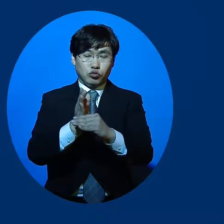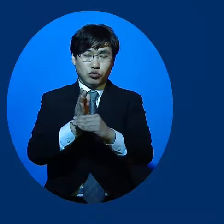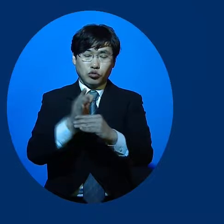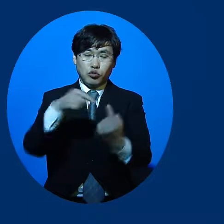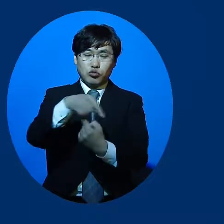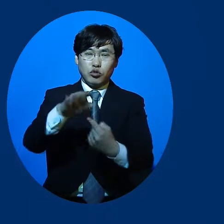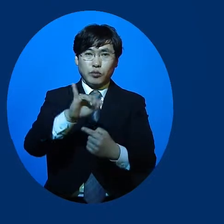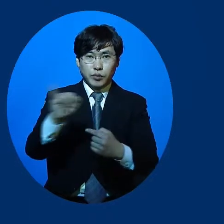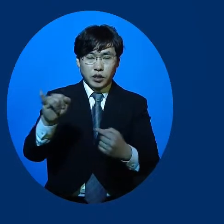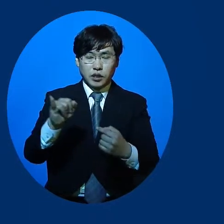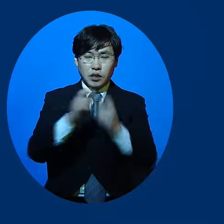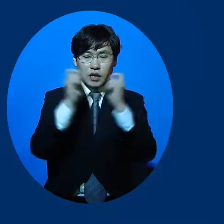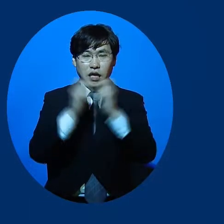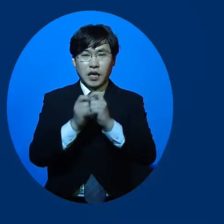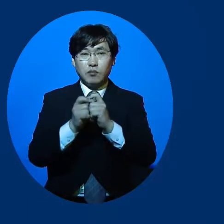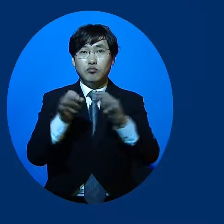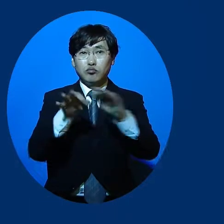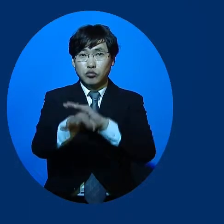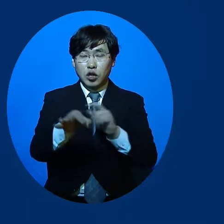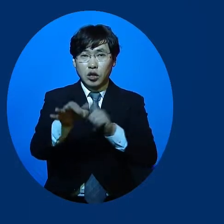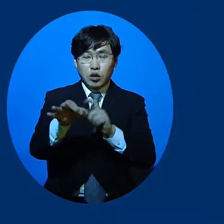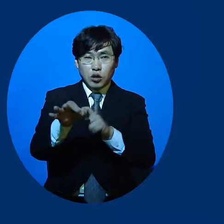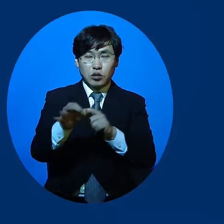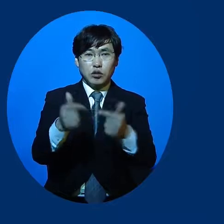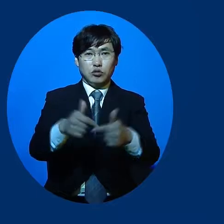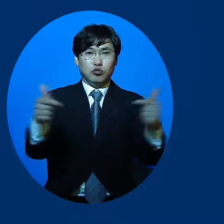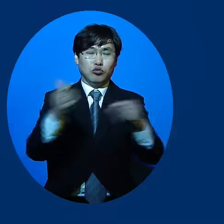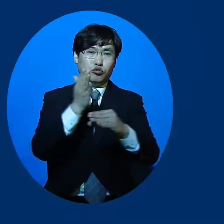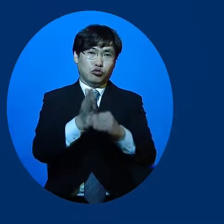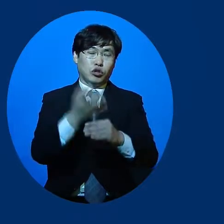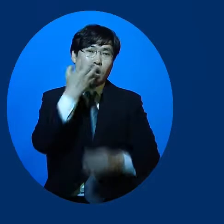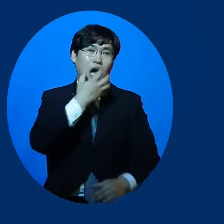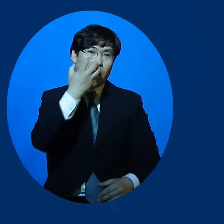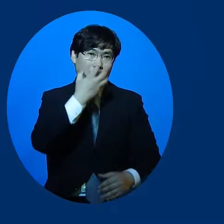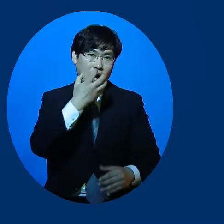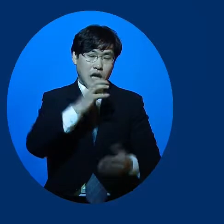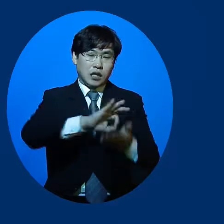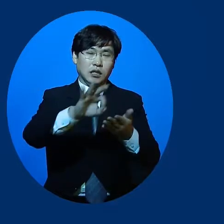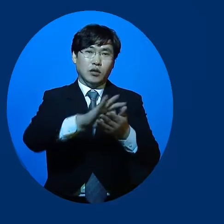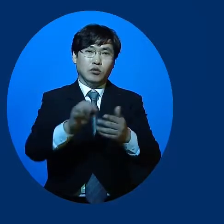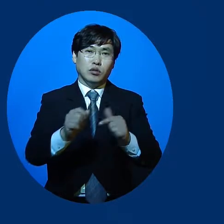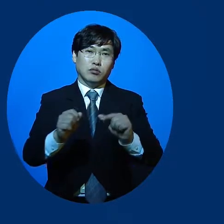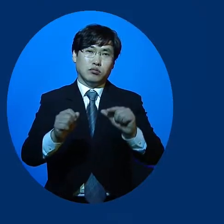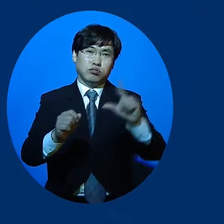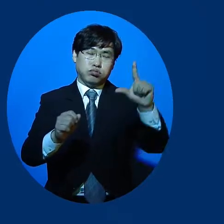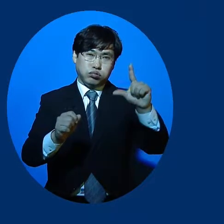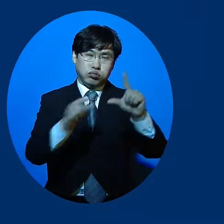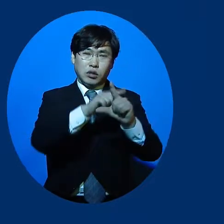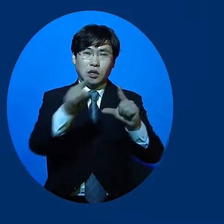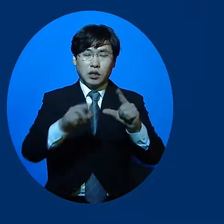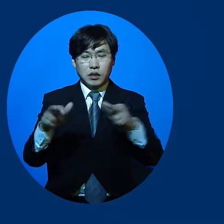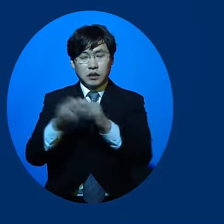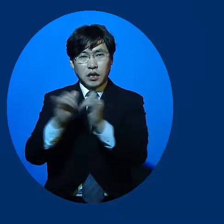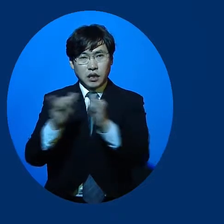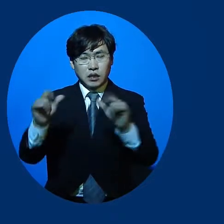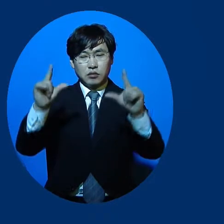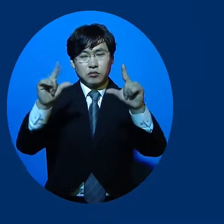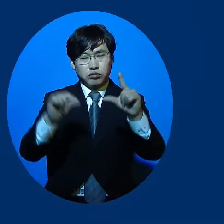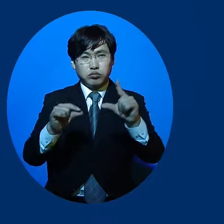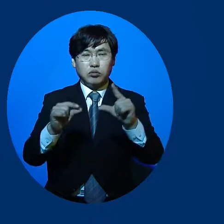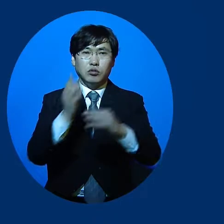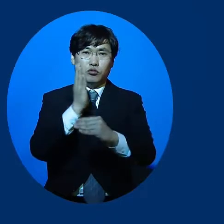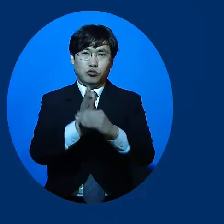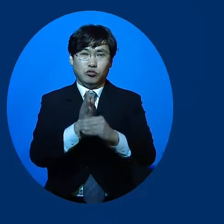자부담 증가 등으로 상대적으로 비장애인 이용 비율이 높아져 실제 장애인의 이용률을 감소하는